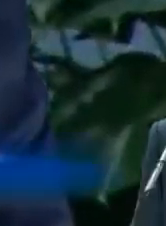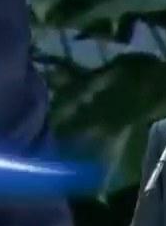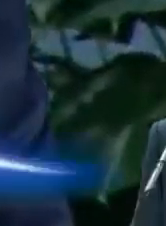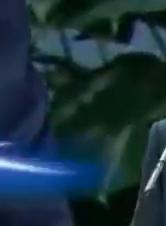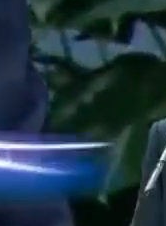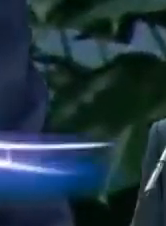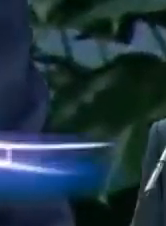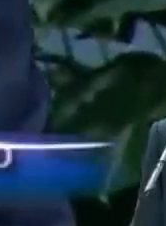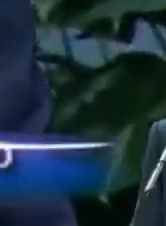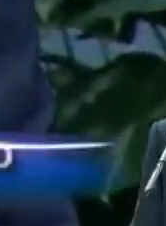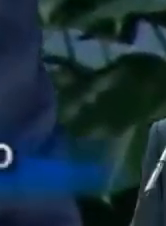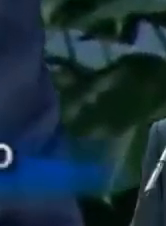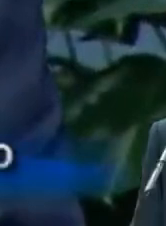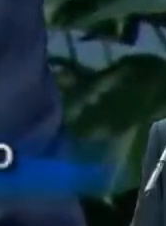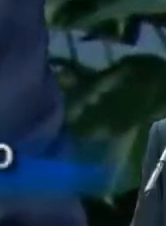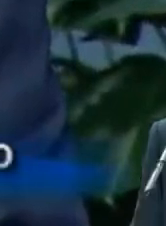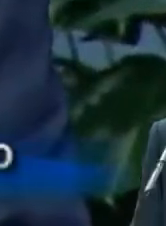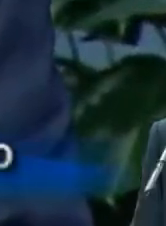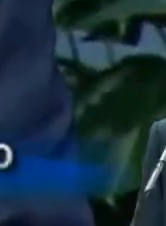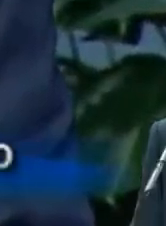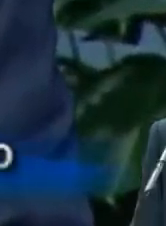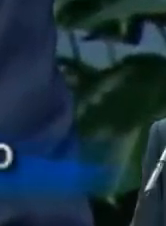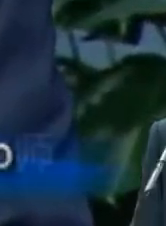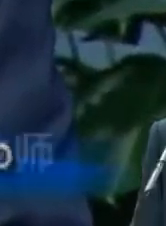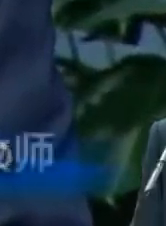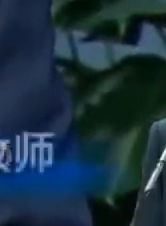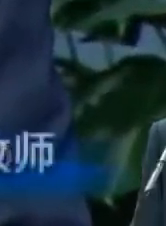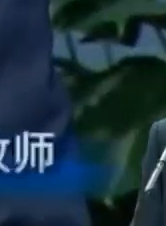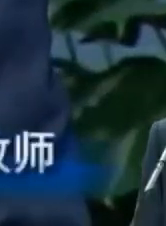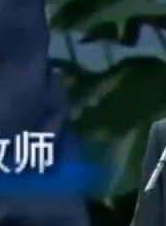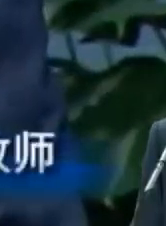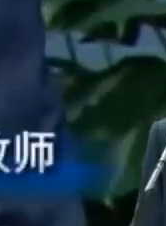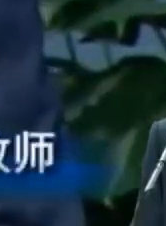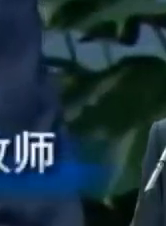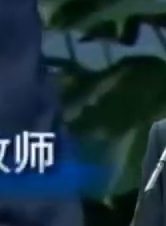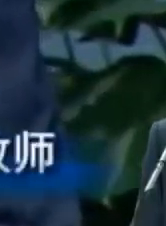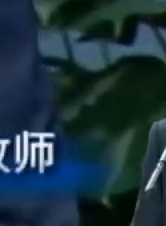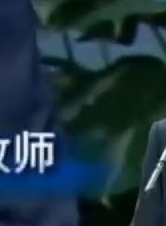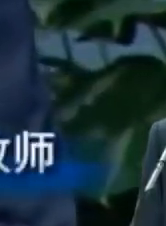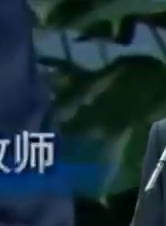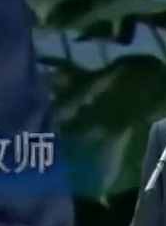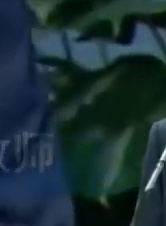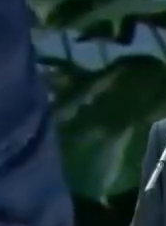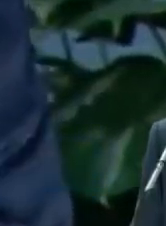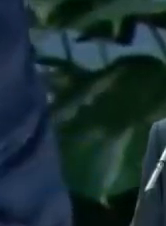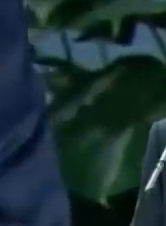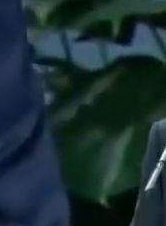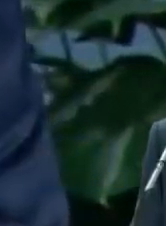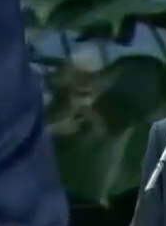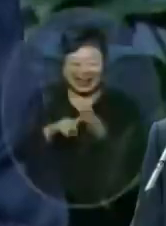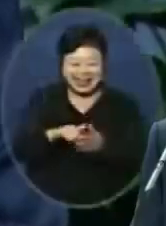우라지오스토 갈 때는 20년 전 88할 때였었습니다.